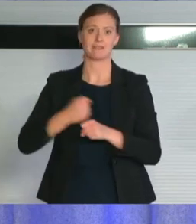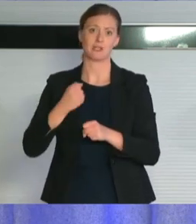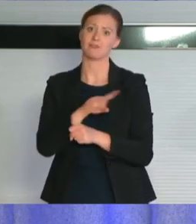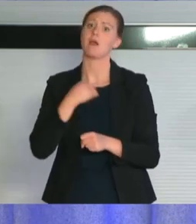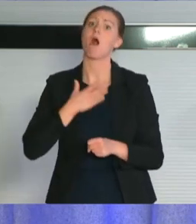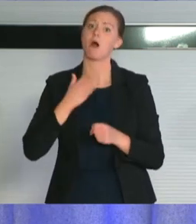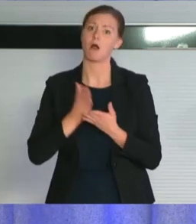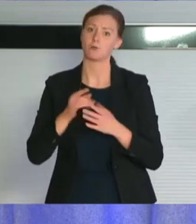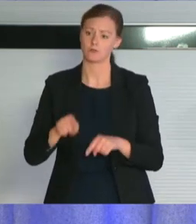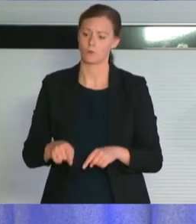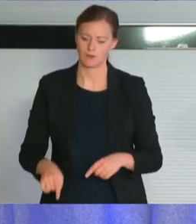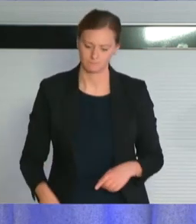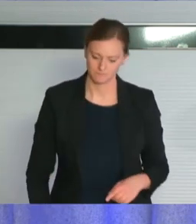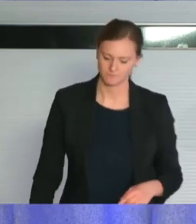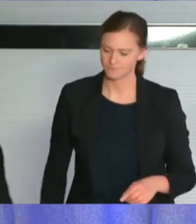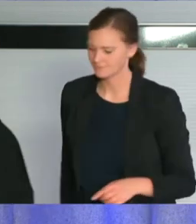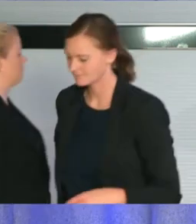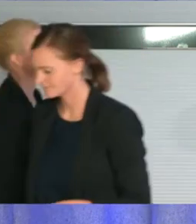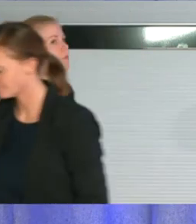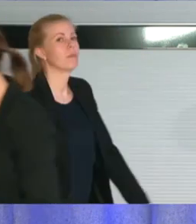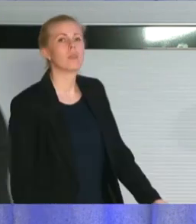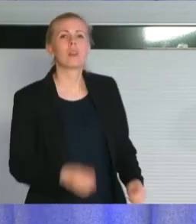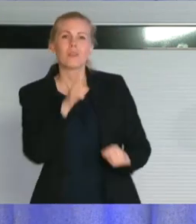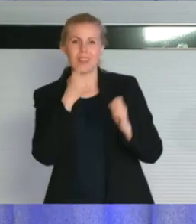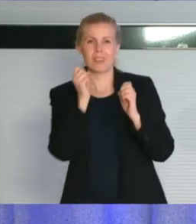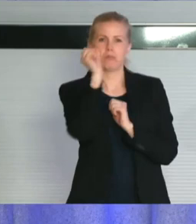per nå. Vi fôrer modellen med de